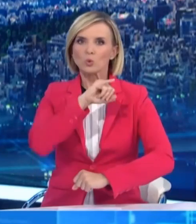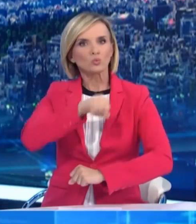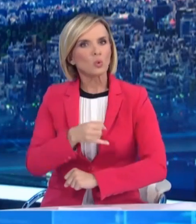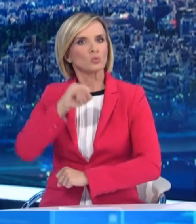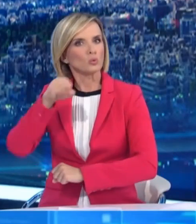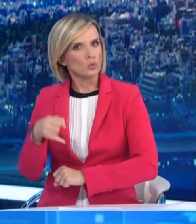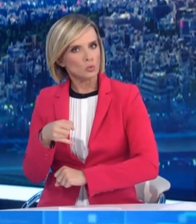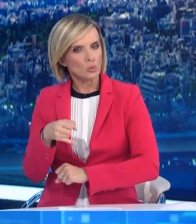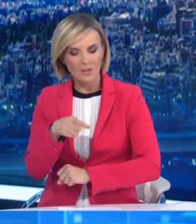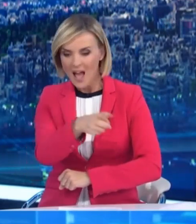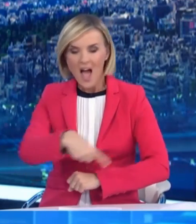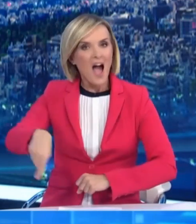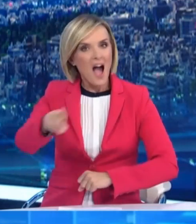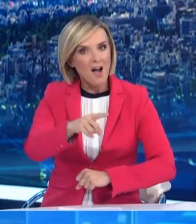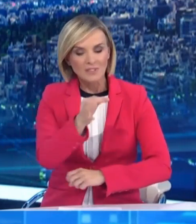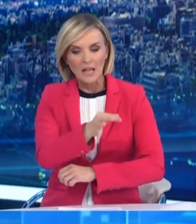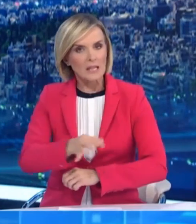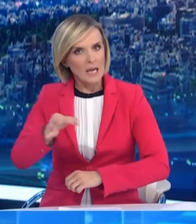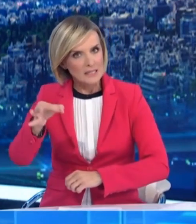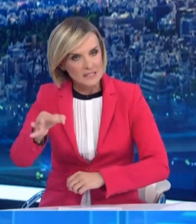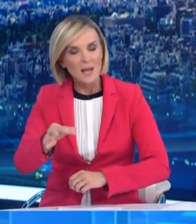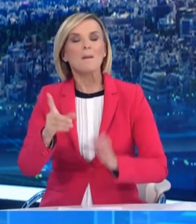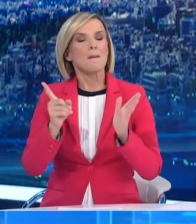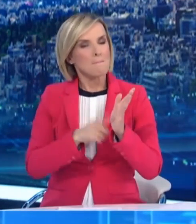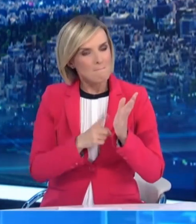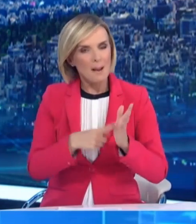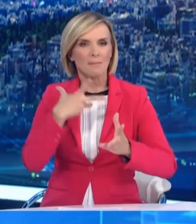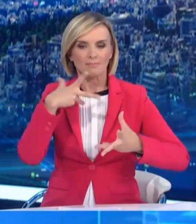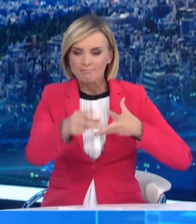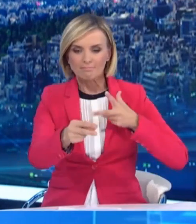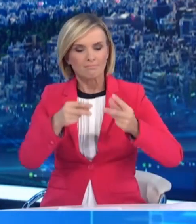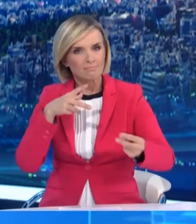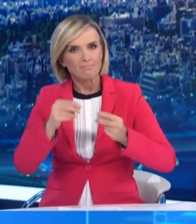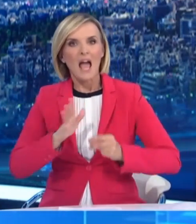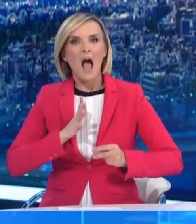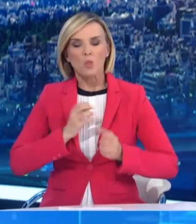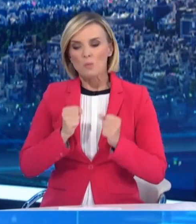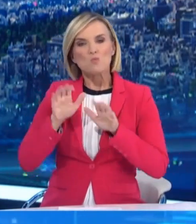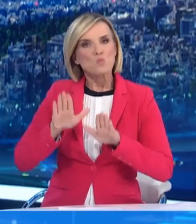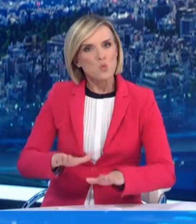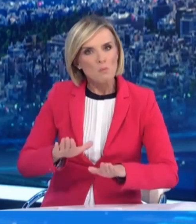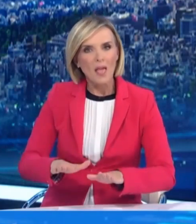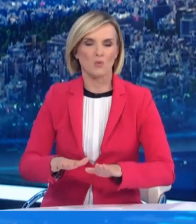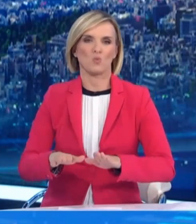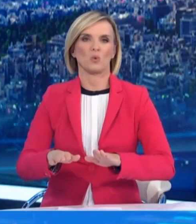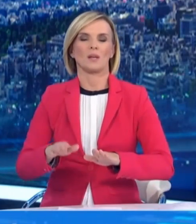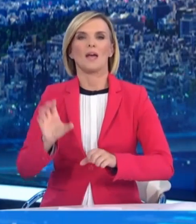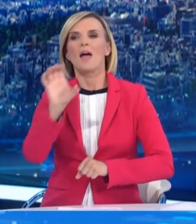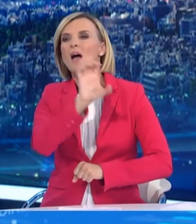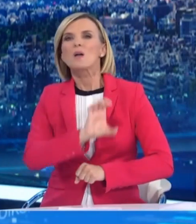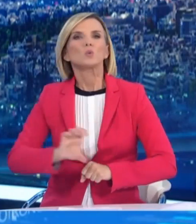πραγματοποιούνται εμβολιασμοί, έτσι ώστε να εμβολιαστούν οι κάτοικοι, οι διαμένοντες και οι εποχικοί εργαζόμενοι των νησιών